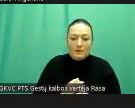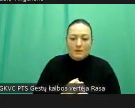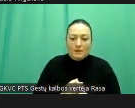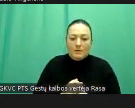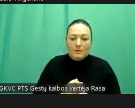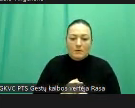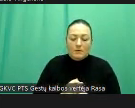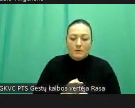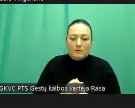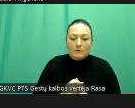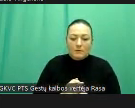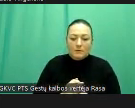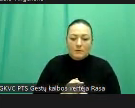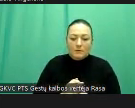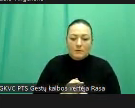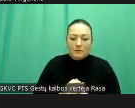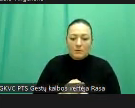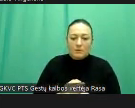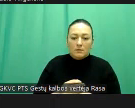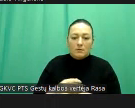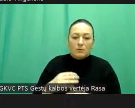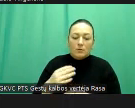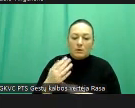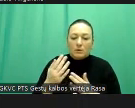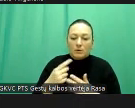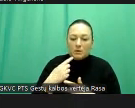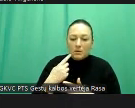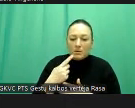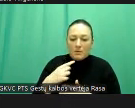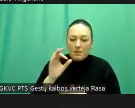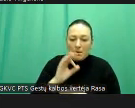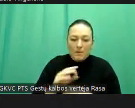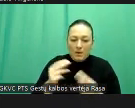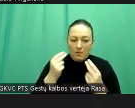peržengia disciplinų dalykų ribas ir